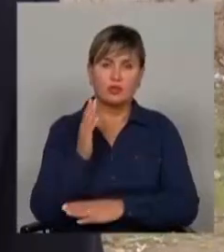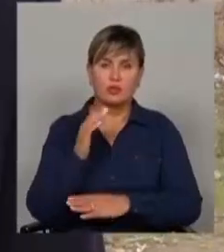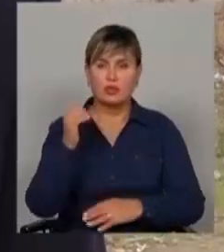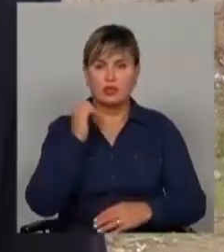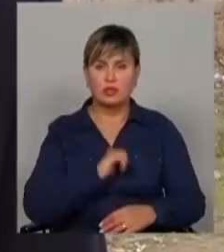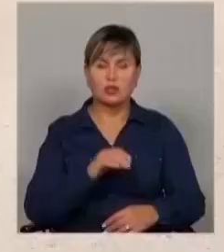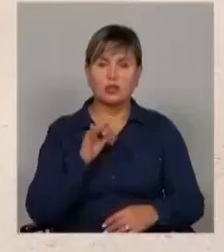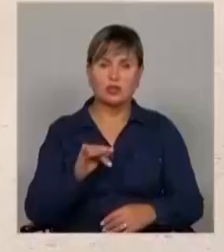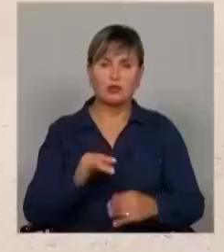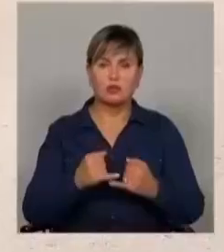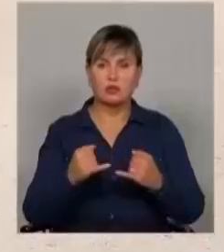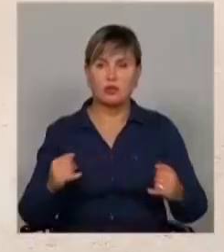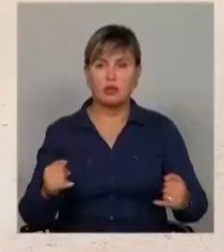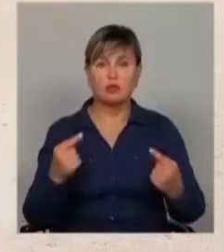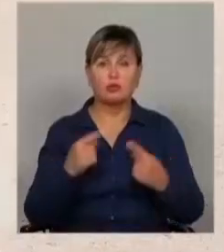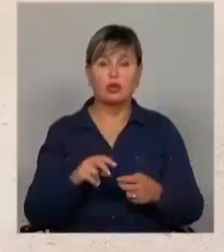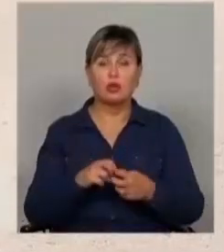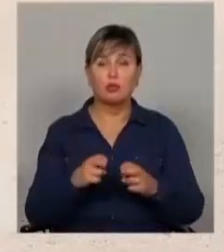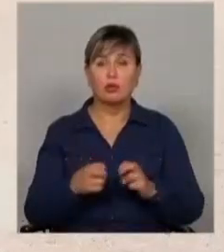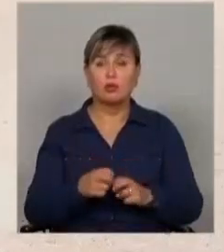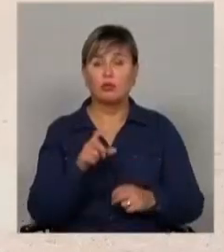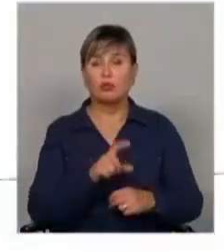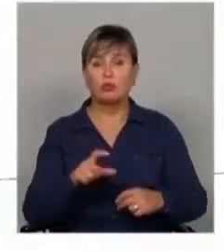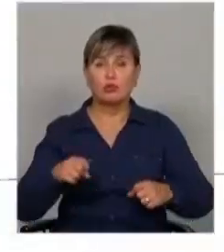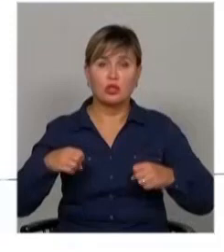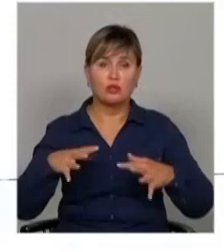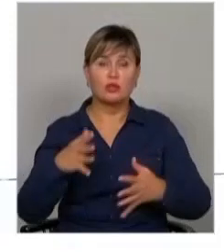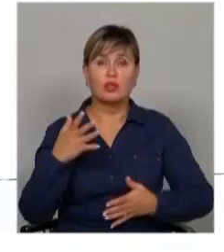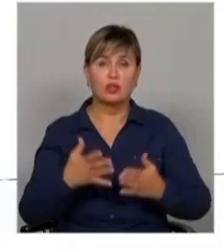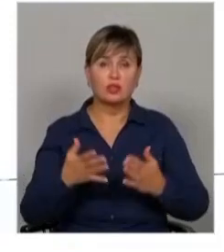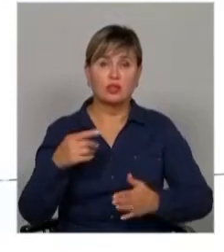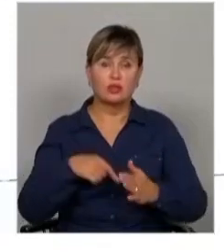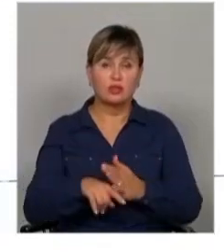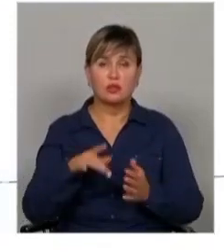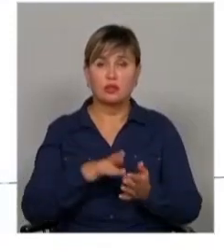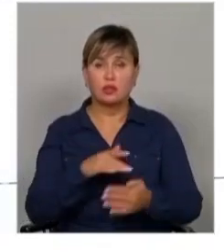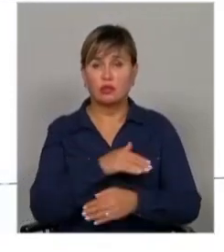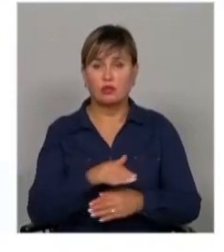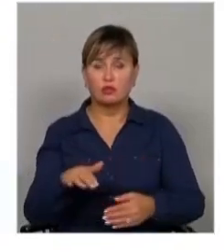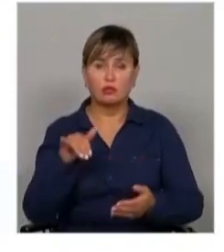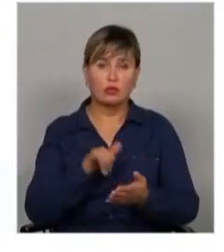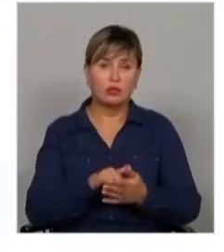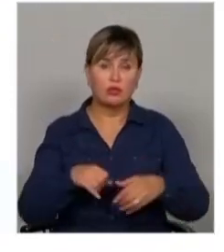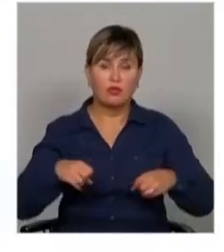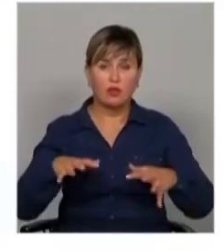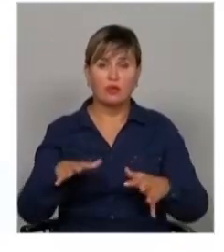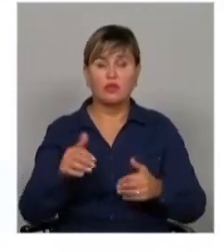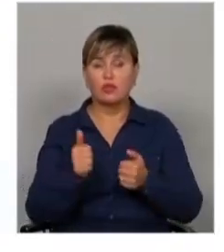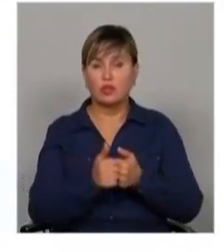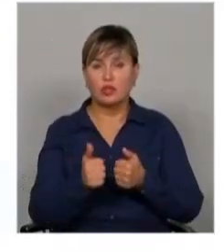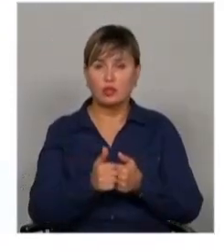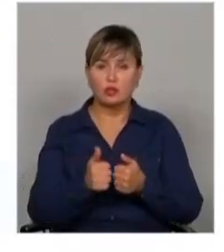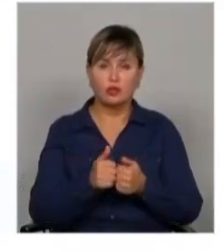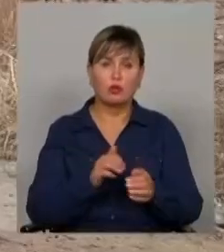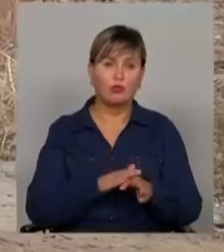опор и проводов. Другая проблема – уличное освещение. Если в Кокузек на центральной улице установлены фонари, то в соседнем Коктугане –